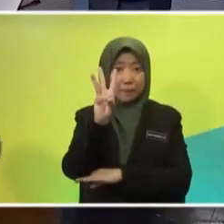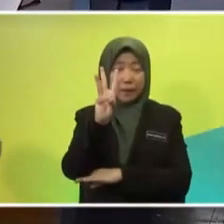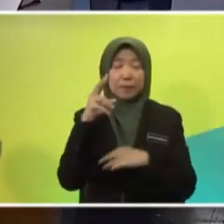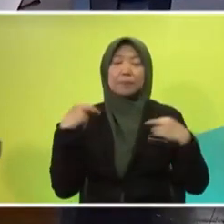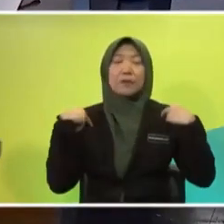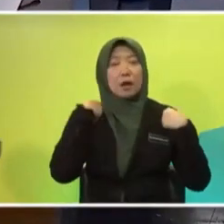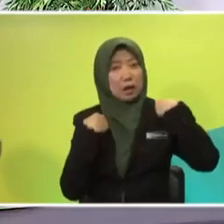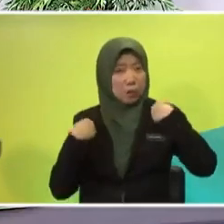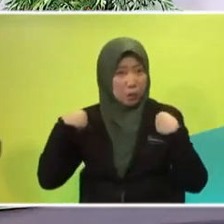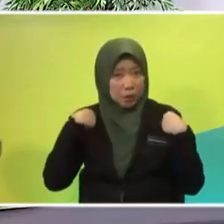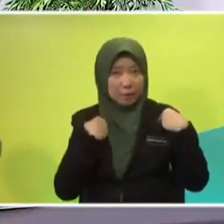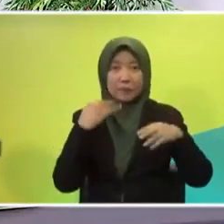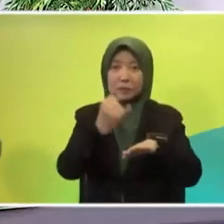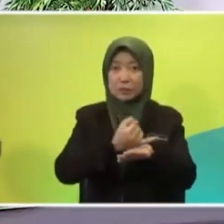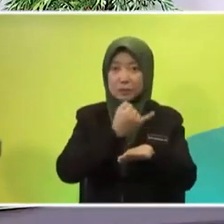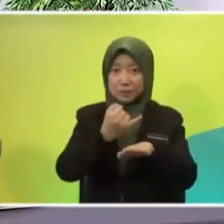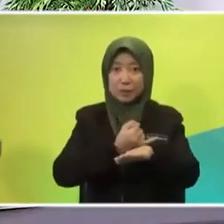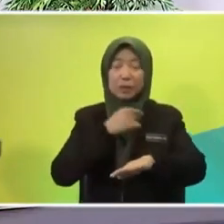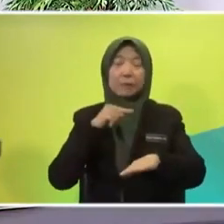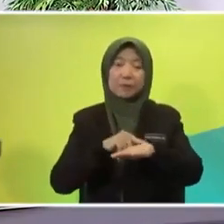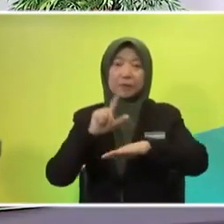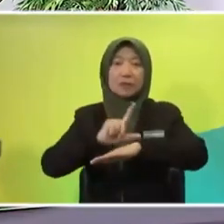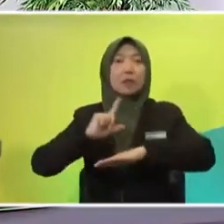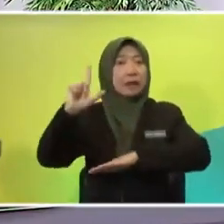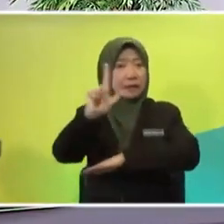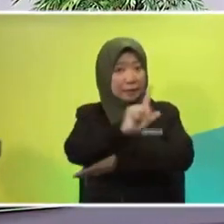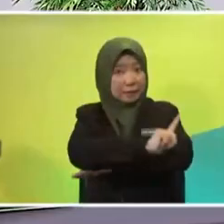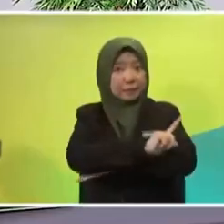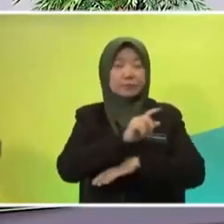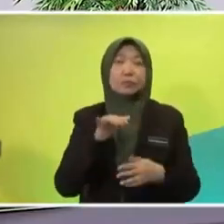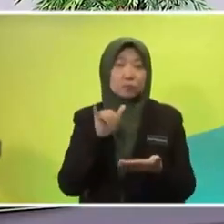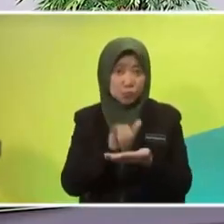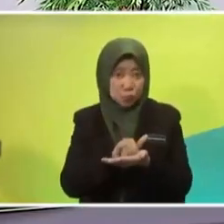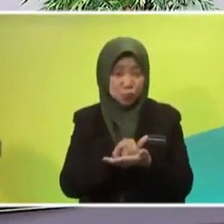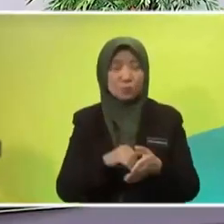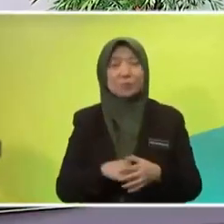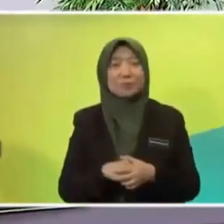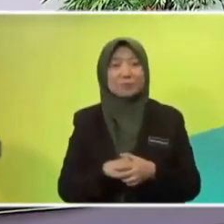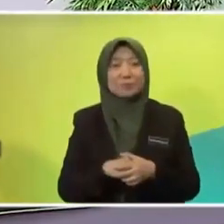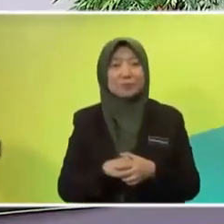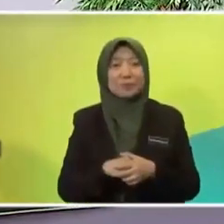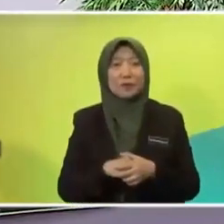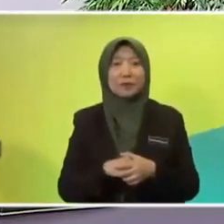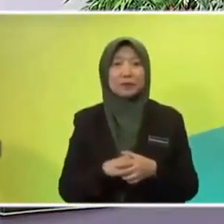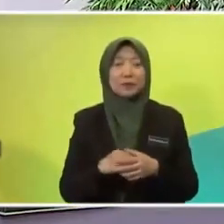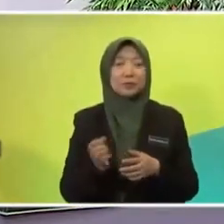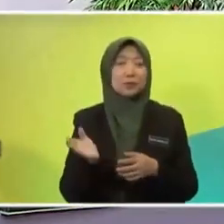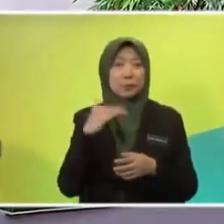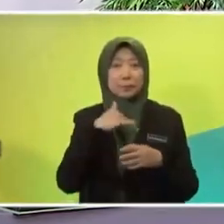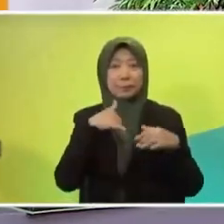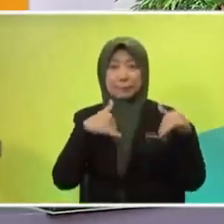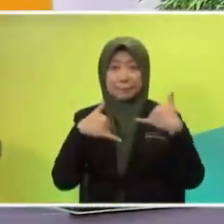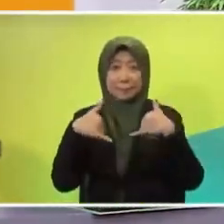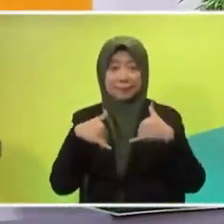di ladang mini ini. Okey, seterusnya kita pergi satu permainan. Okey,